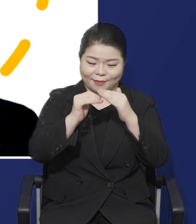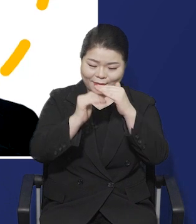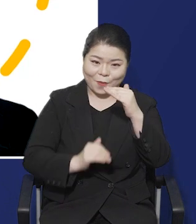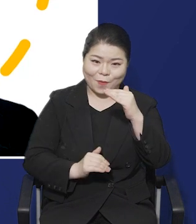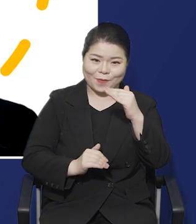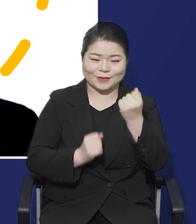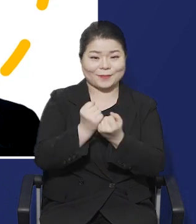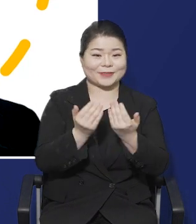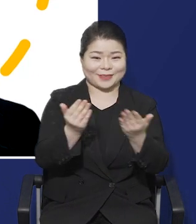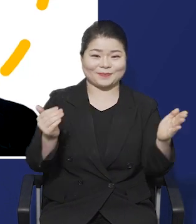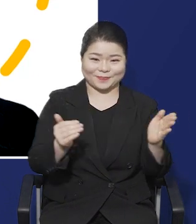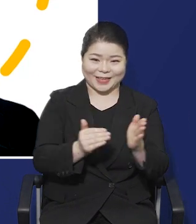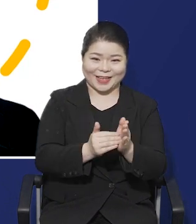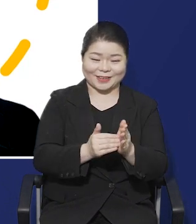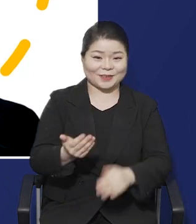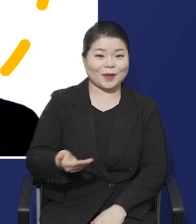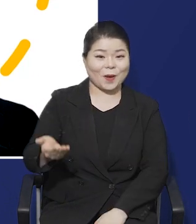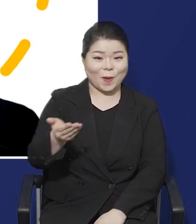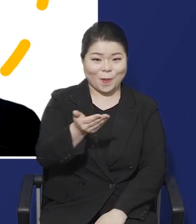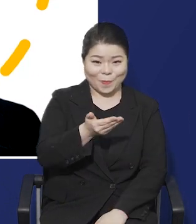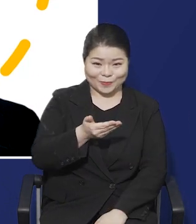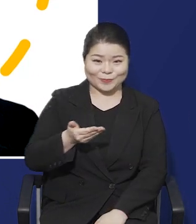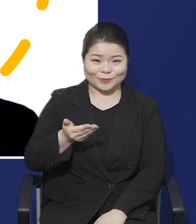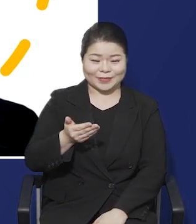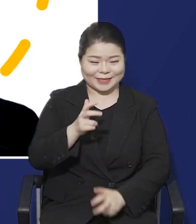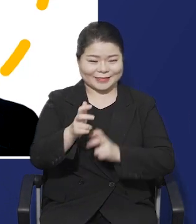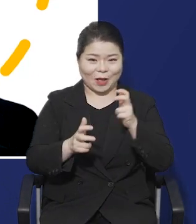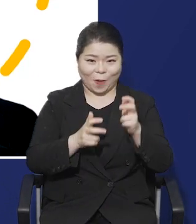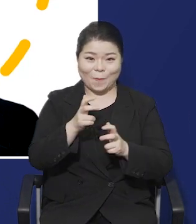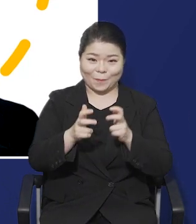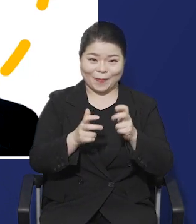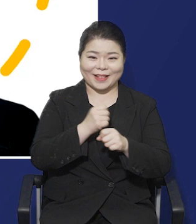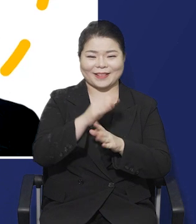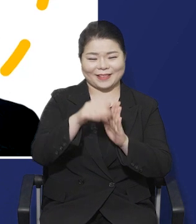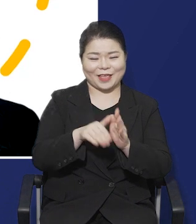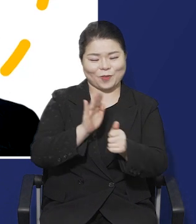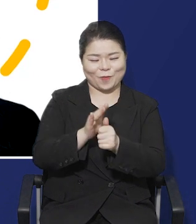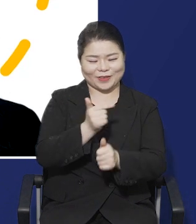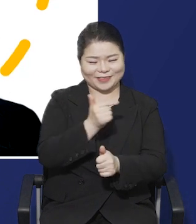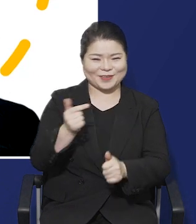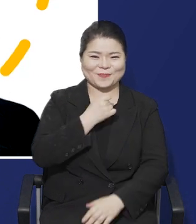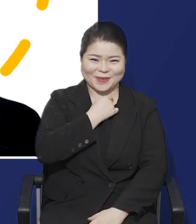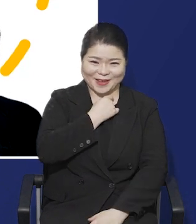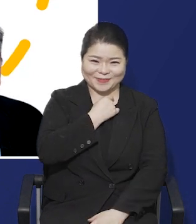대해서 살펴봤습니다. 여러분들의 어떤 사업에 많은 도움이 되기를